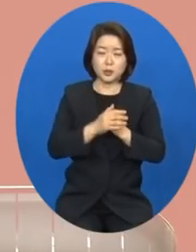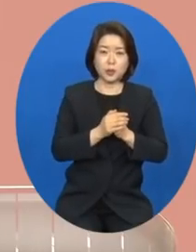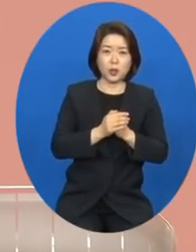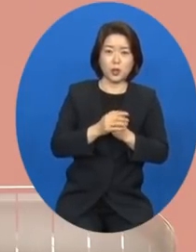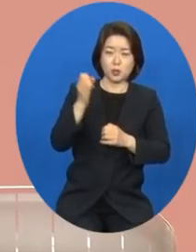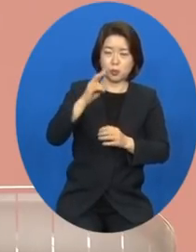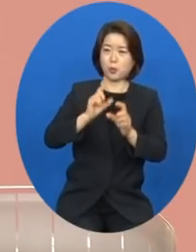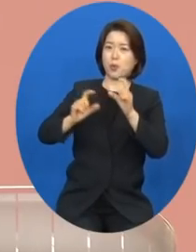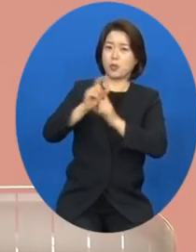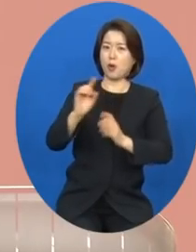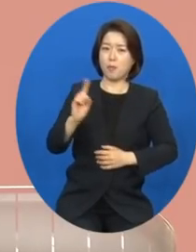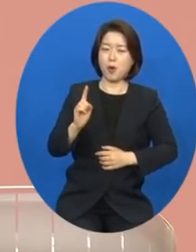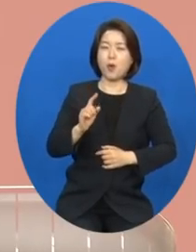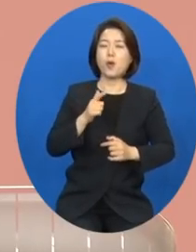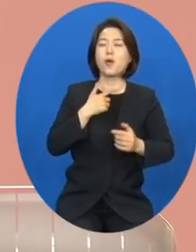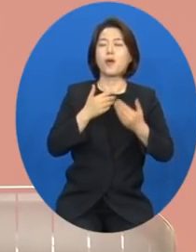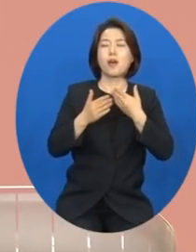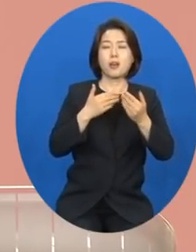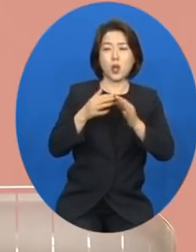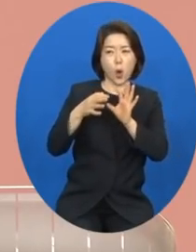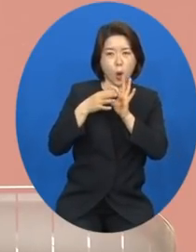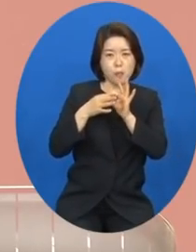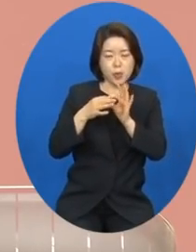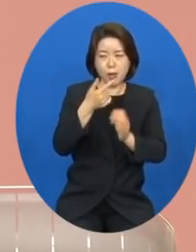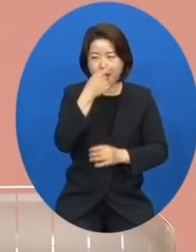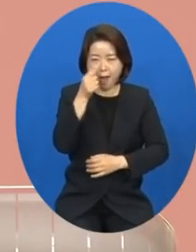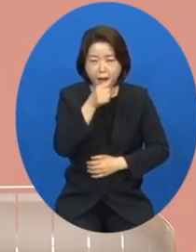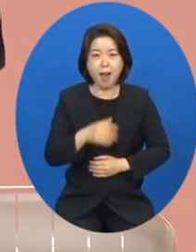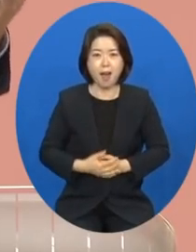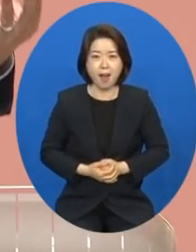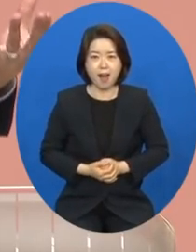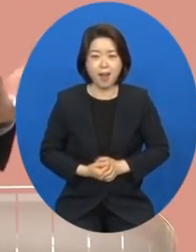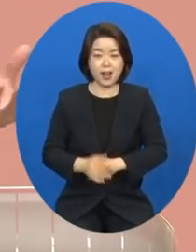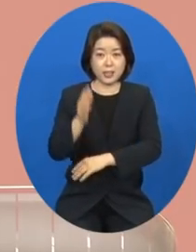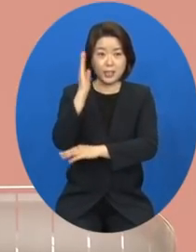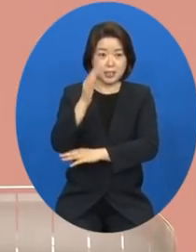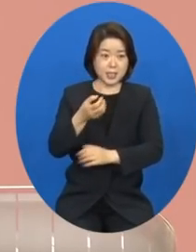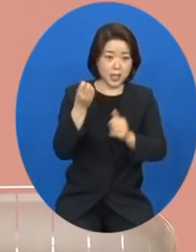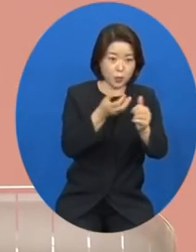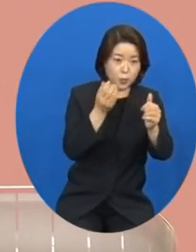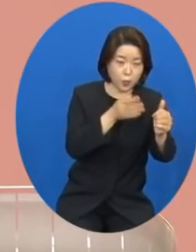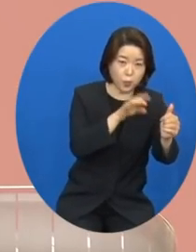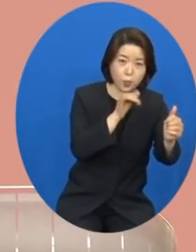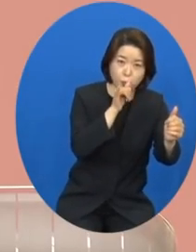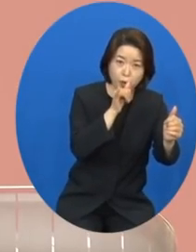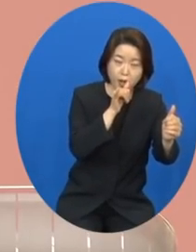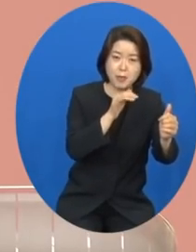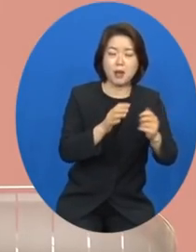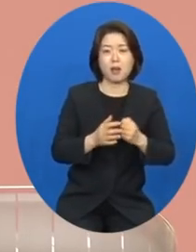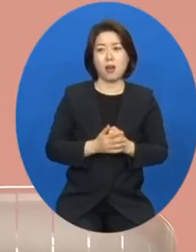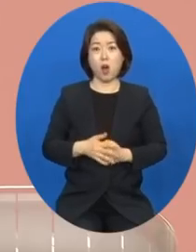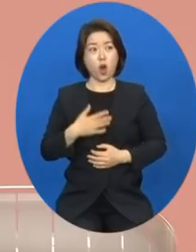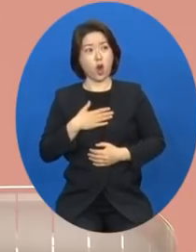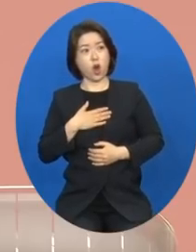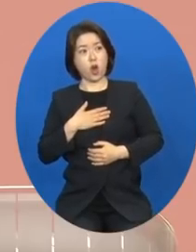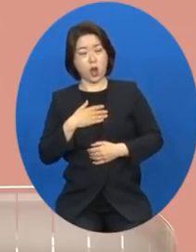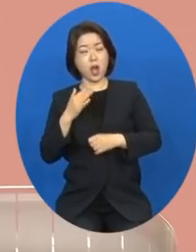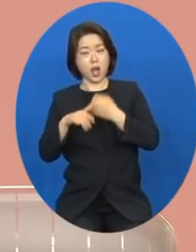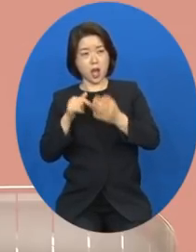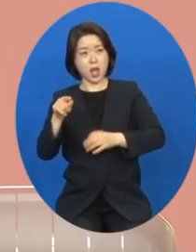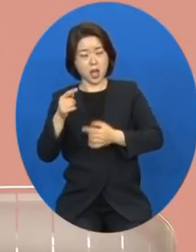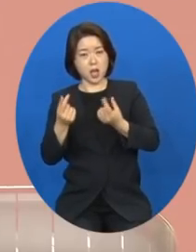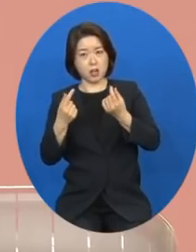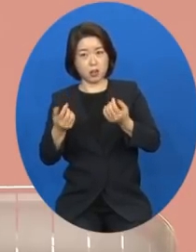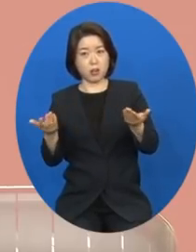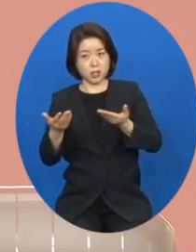이런 의미도 있습니다 경험으로 알다 즉 이 이야기를 들려 주다 보면 아이들이 어 하나님이 그런 일에 행 하셨어